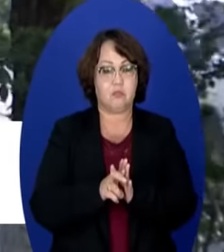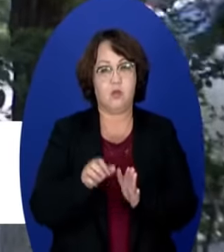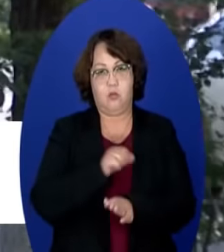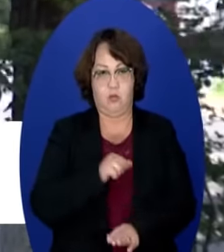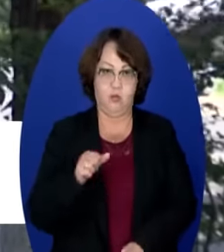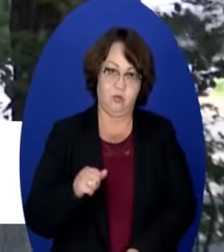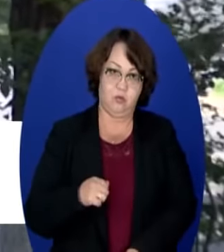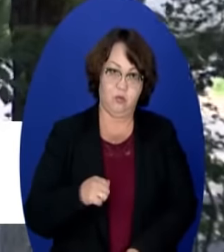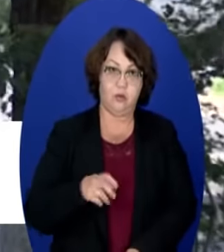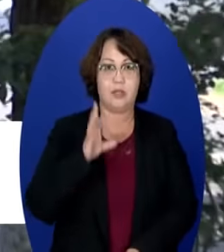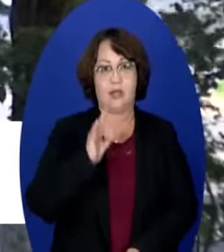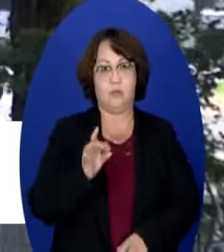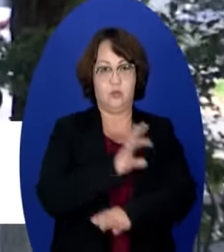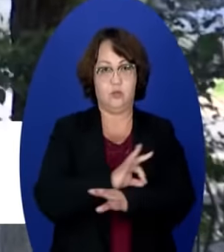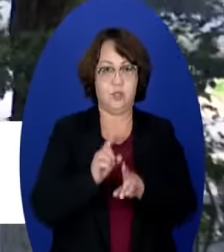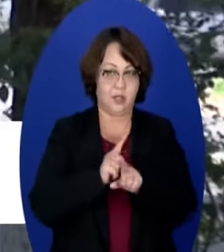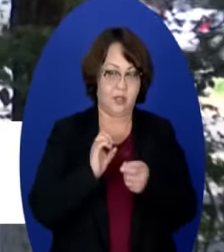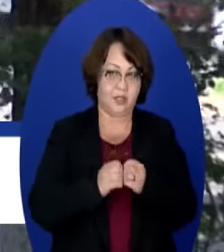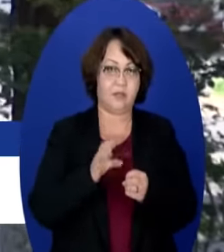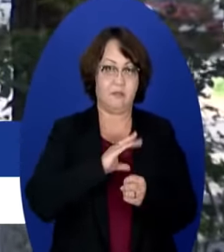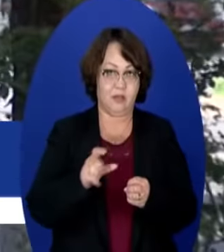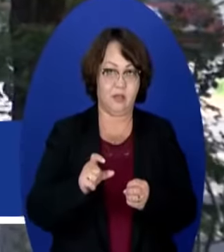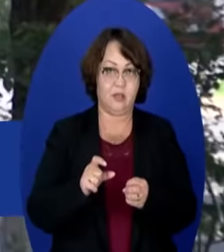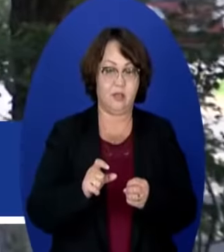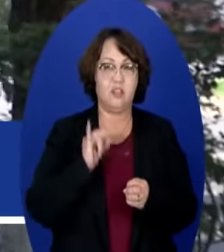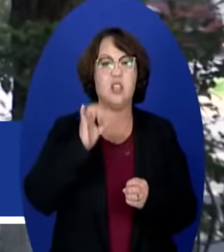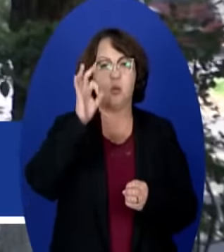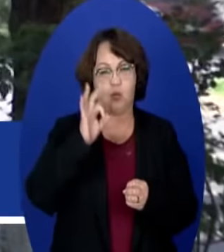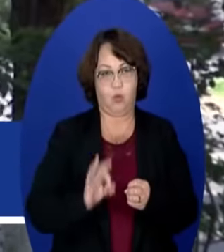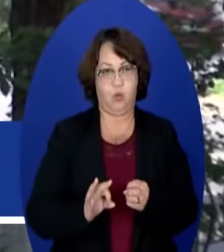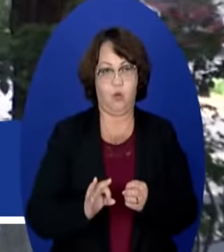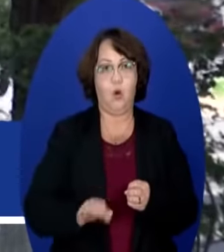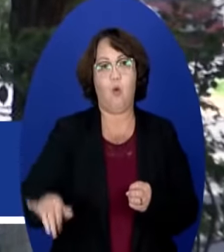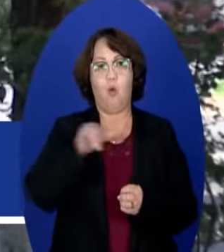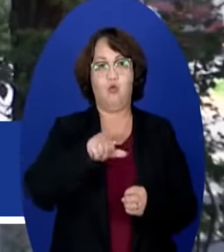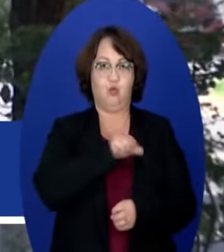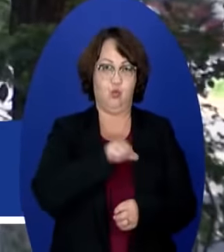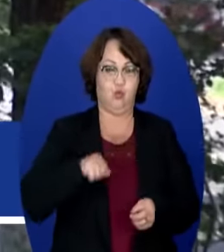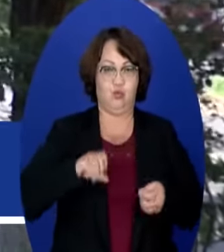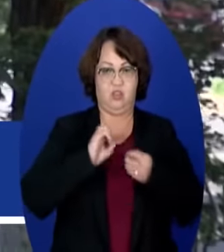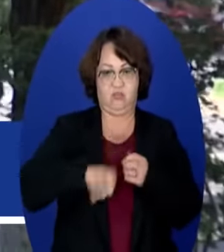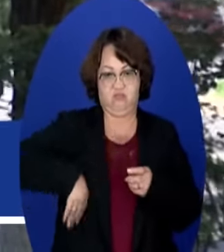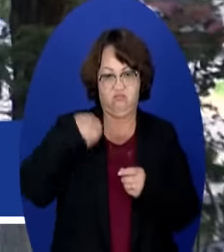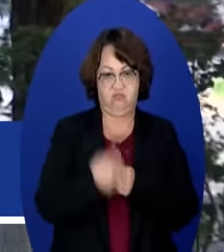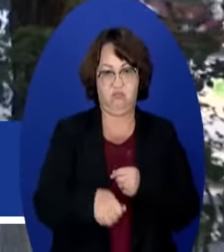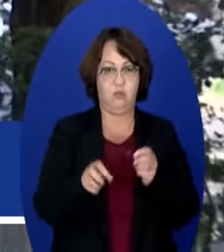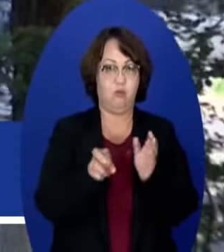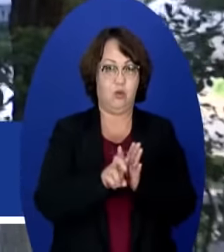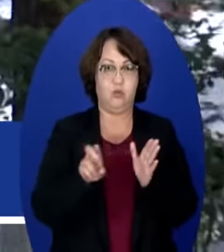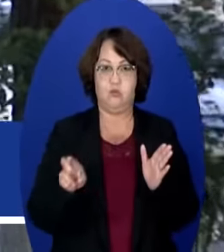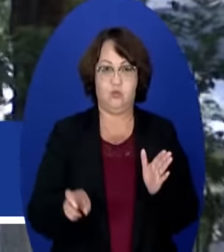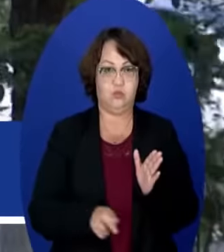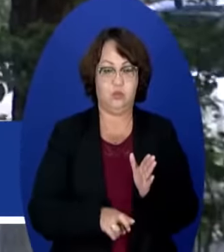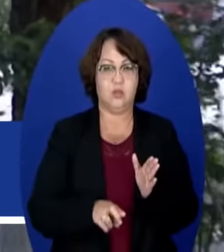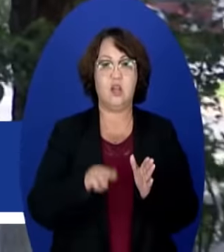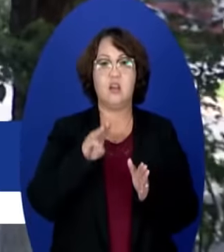одоо ямар төс төр хэрэгжих юм. Жишээл ихэнх тохиолдолд одоо энэ мэдээж улс өөрөө хийх боломжгүй одоо